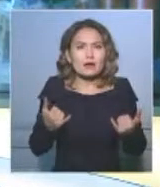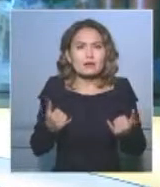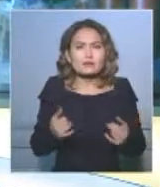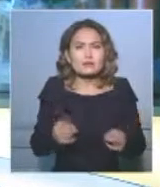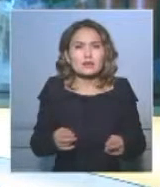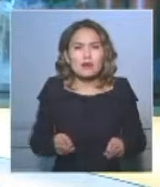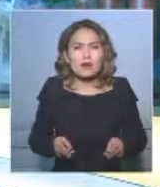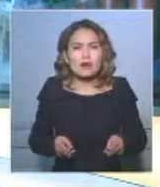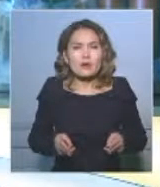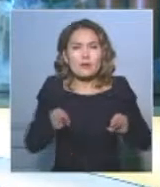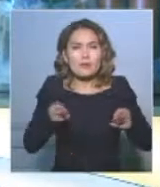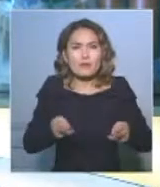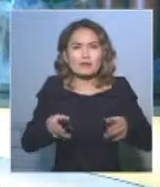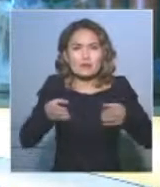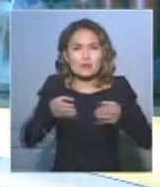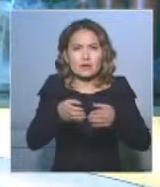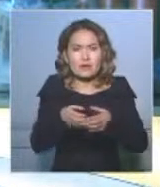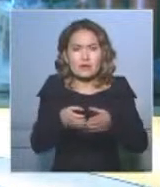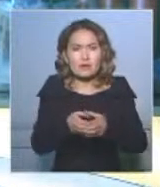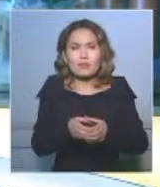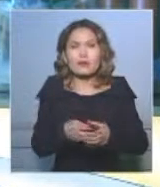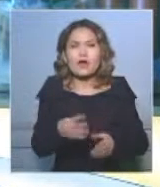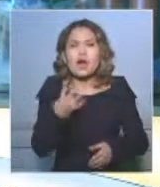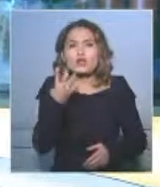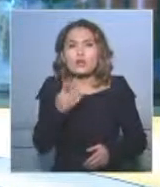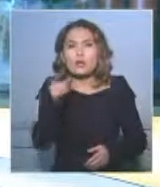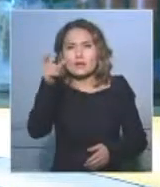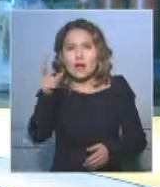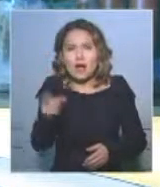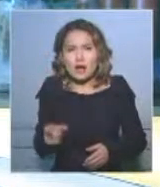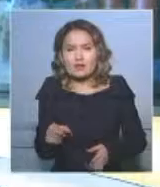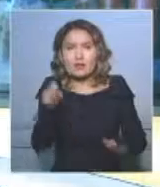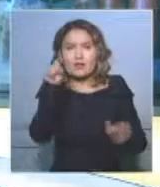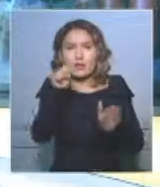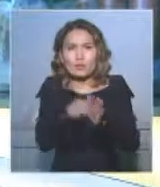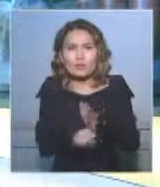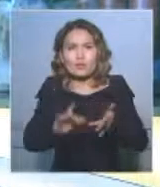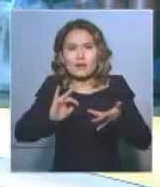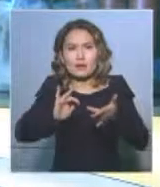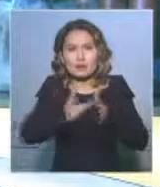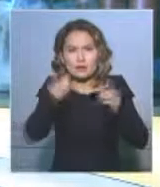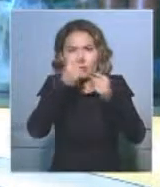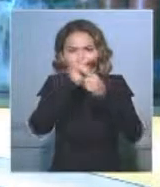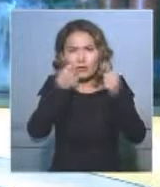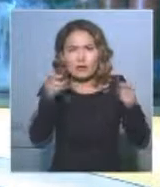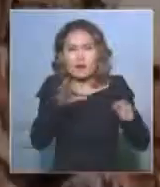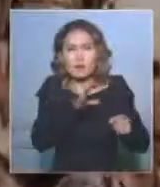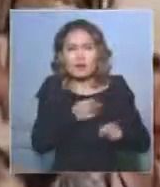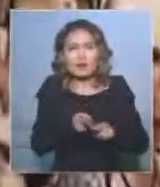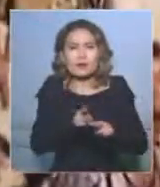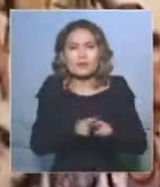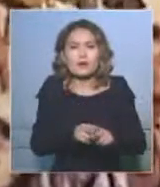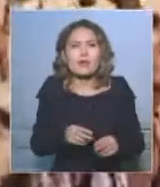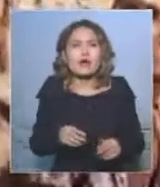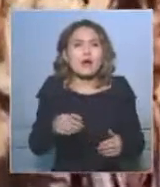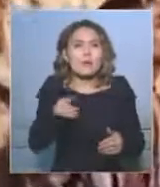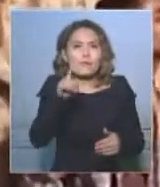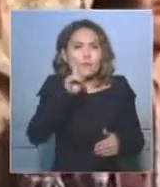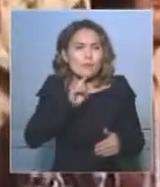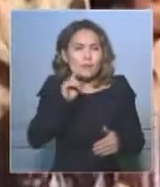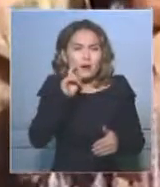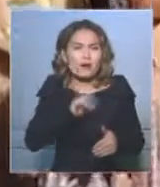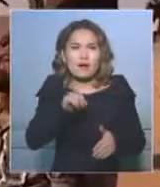тұтқындарды дарға асу кезімен төрт адамды қатыгездікпен жер жастандырғанын жариялады. Алайда кімдердің және не үшін